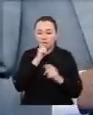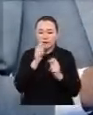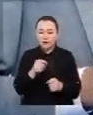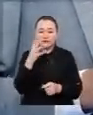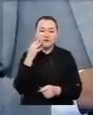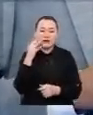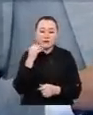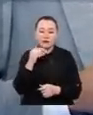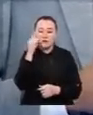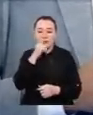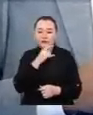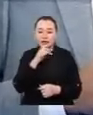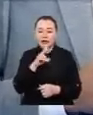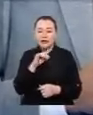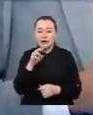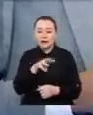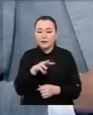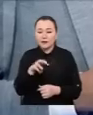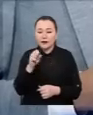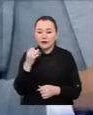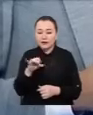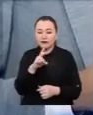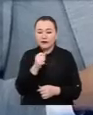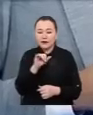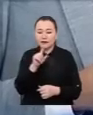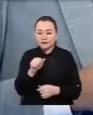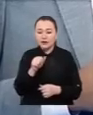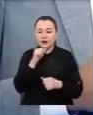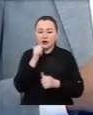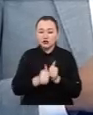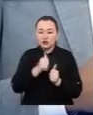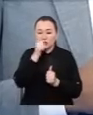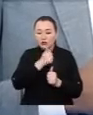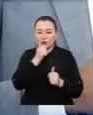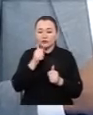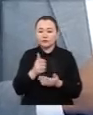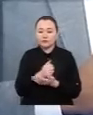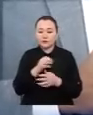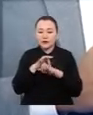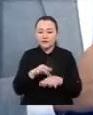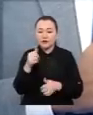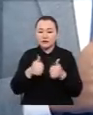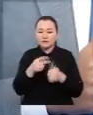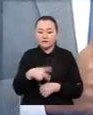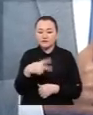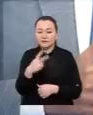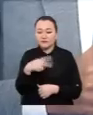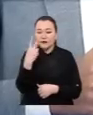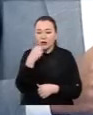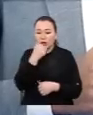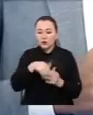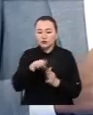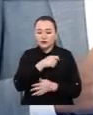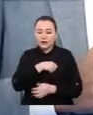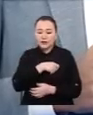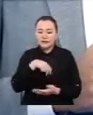Алматы. Казахстанская лига ММА «Найза» провела ежегодную награду «Найза Эвордс 2022». Так, лучшим тренером года